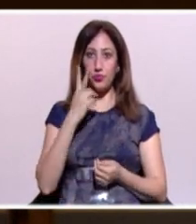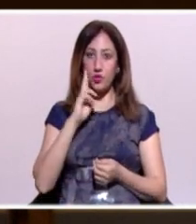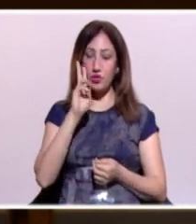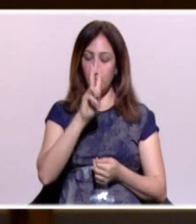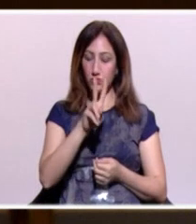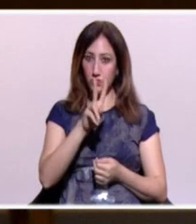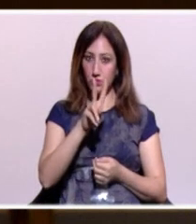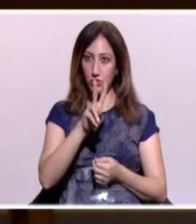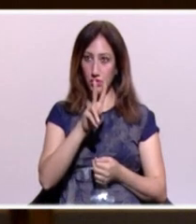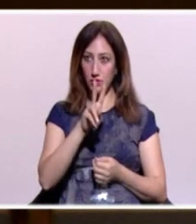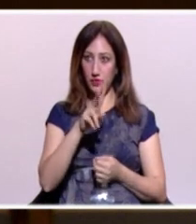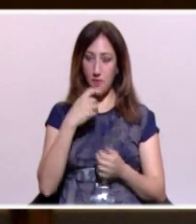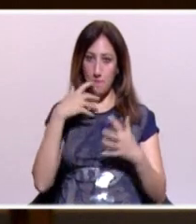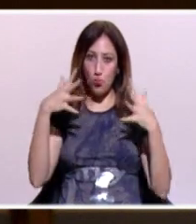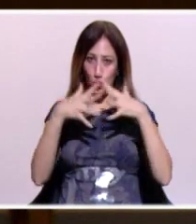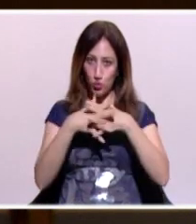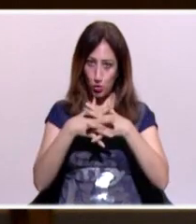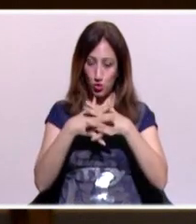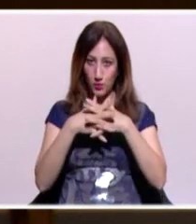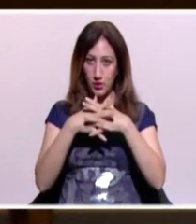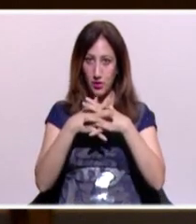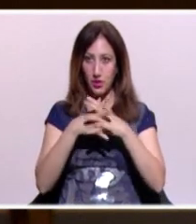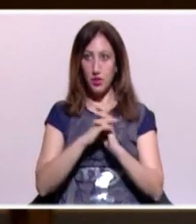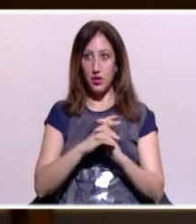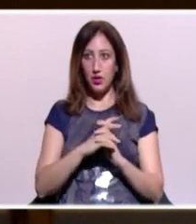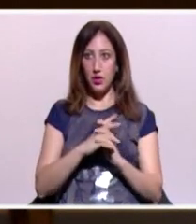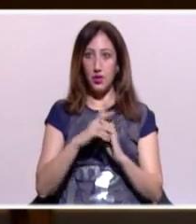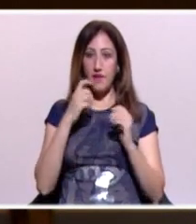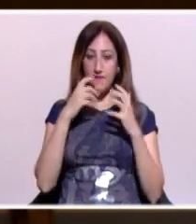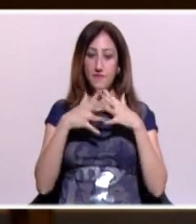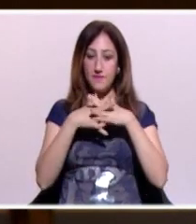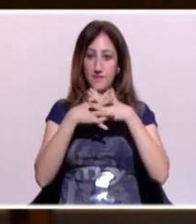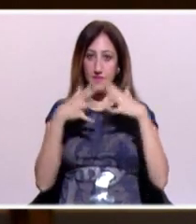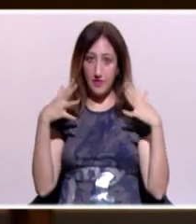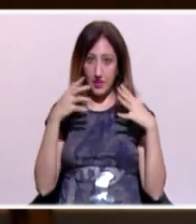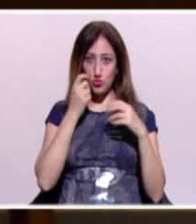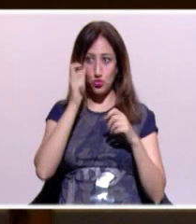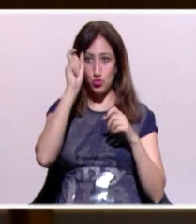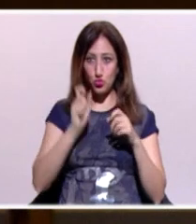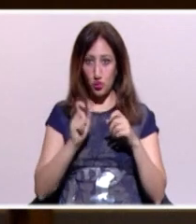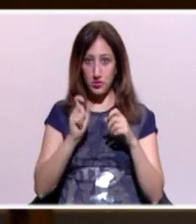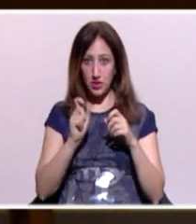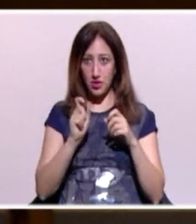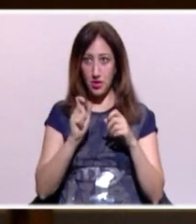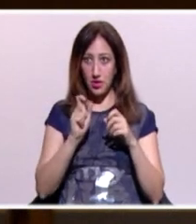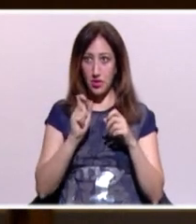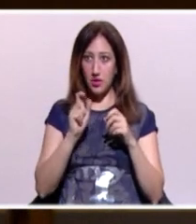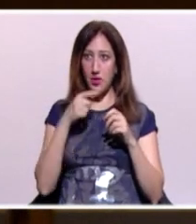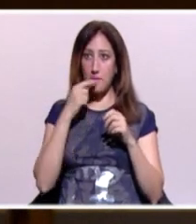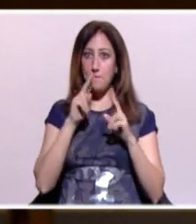خيوطها متشابكة. السؤال، فكيت رموز وشفرة الشخصية ازاي عشان تعملها